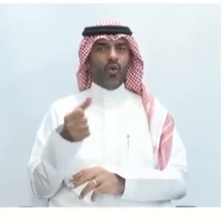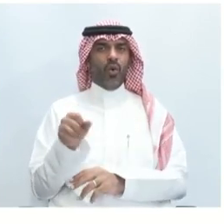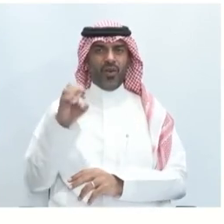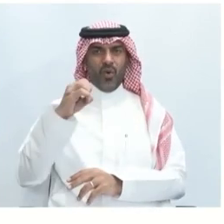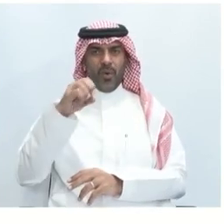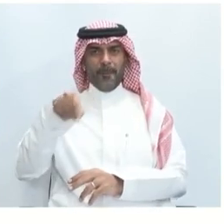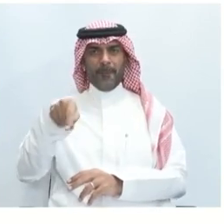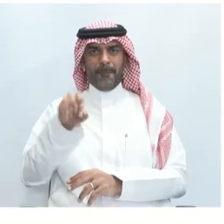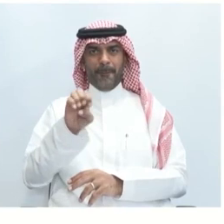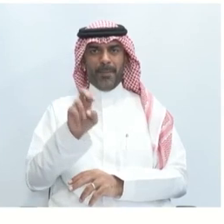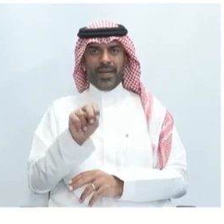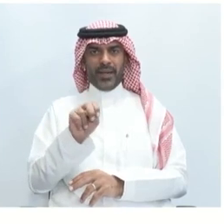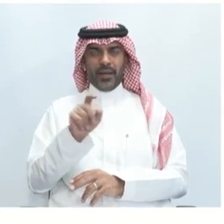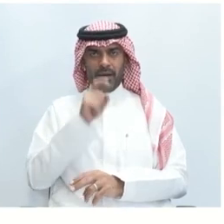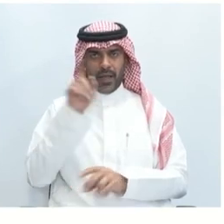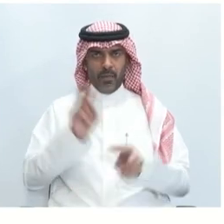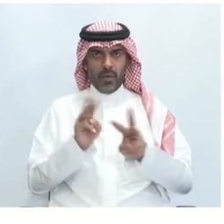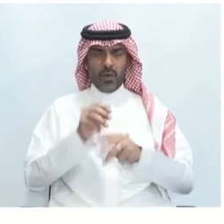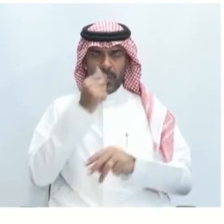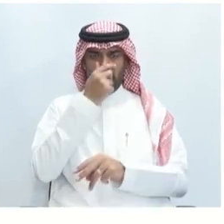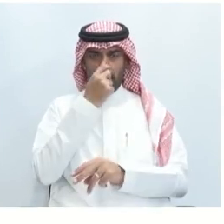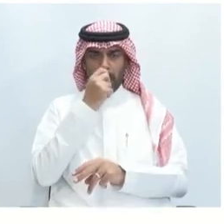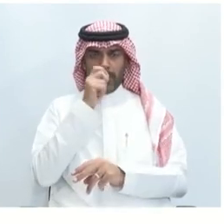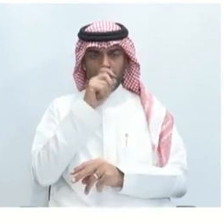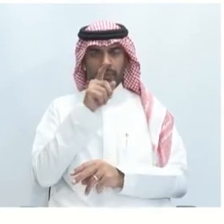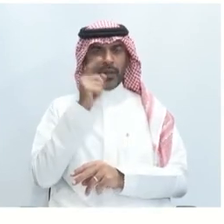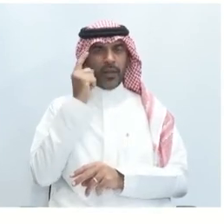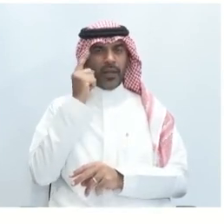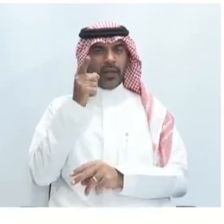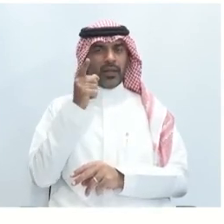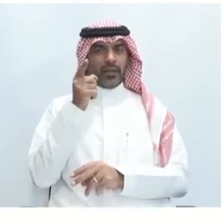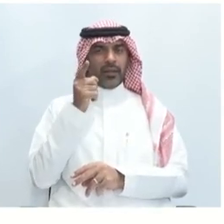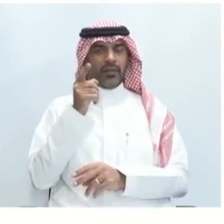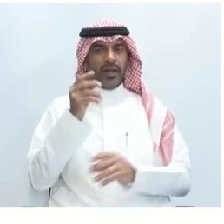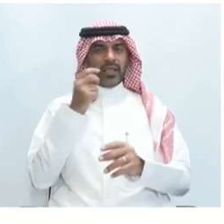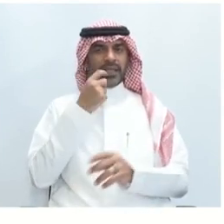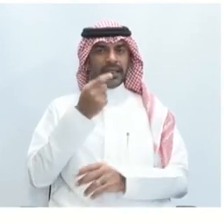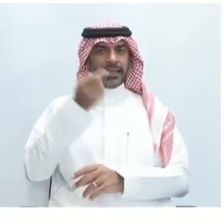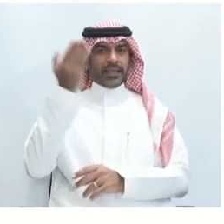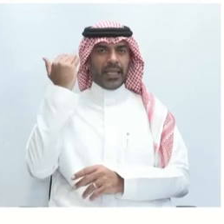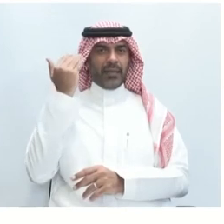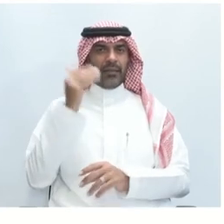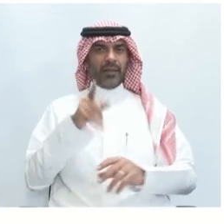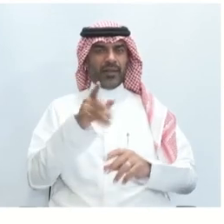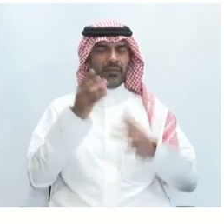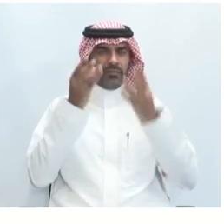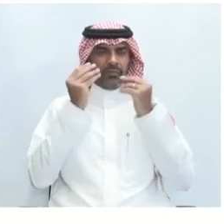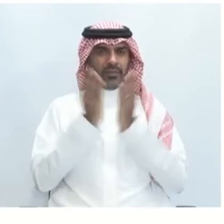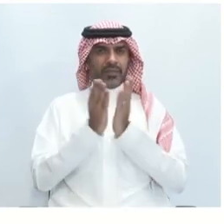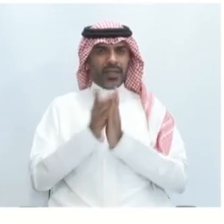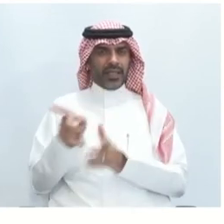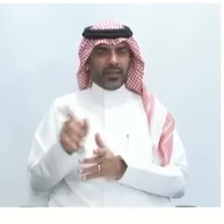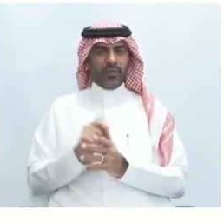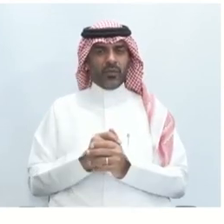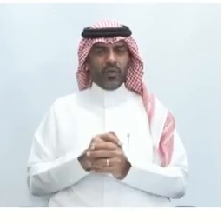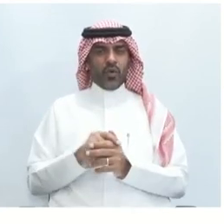لاب طيب عزيزي الطالب تتذكر في العام الماضي عندما درست هذا المقرر ما هي او ماذا